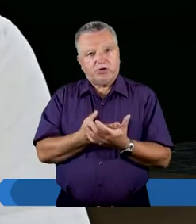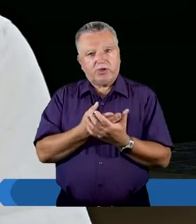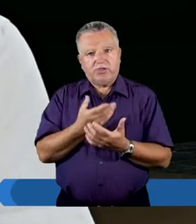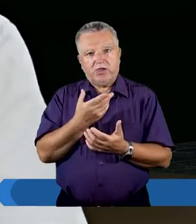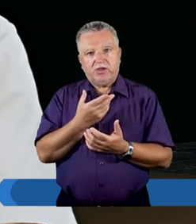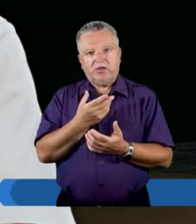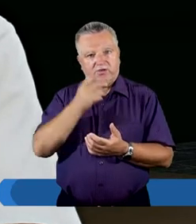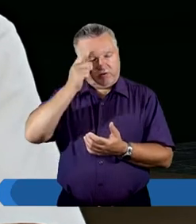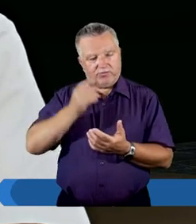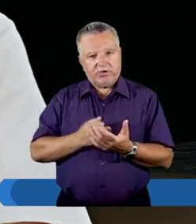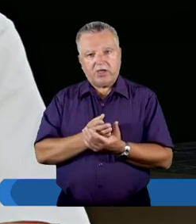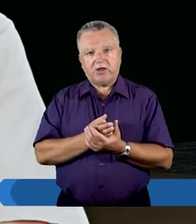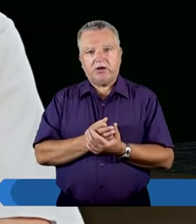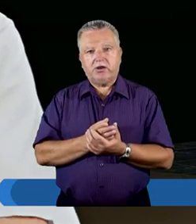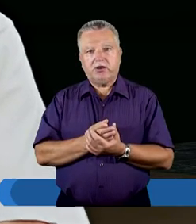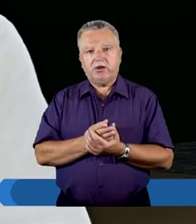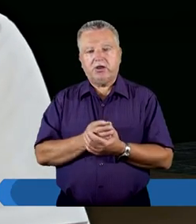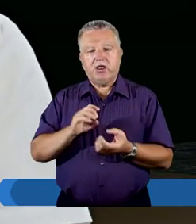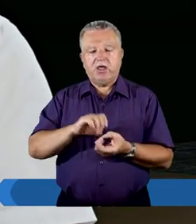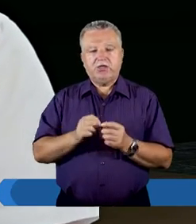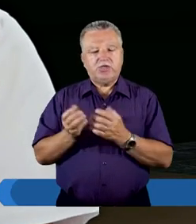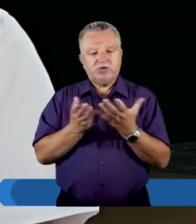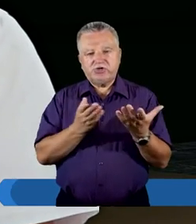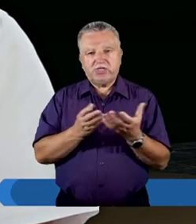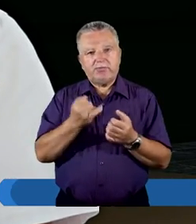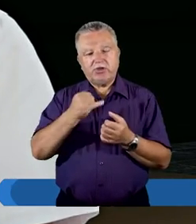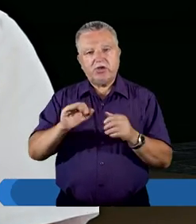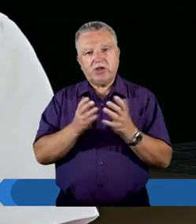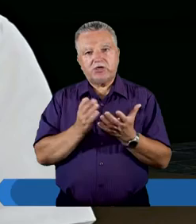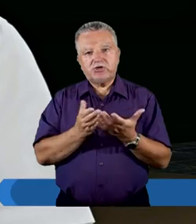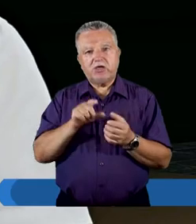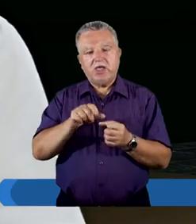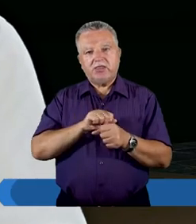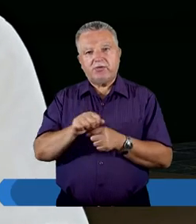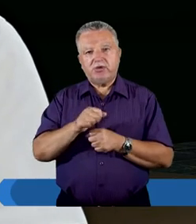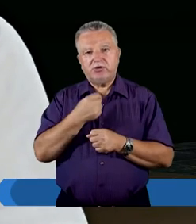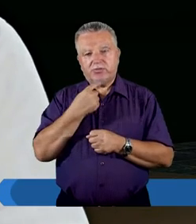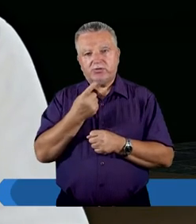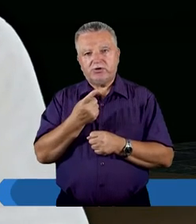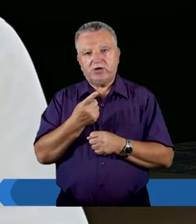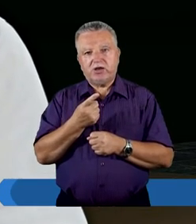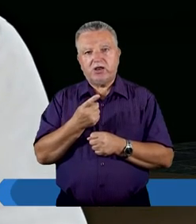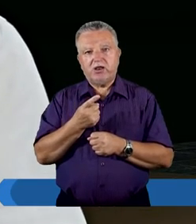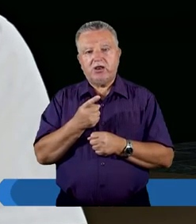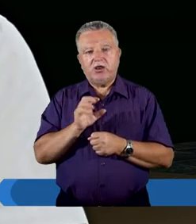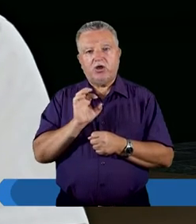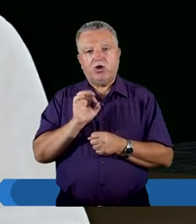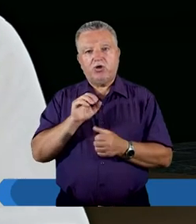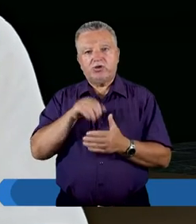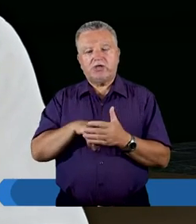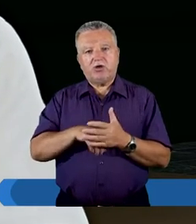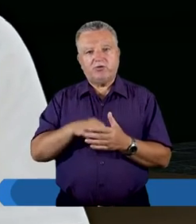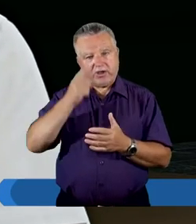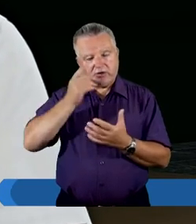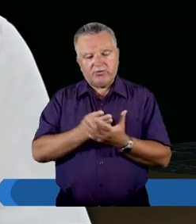powinien zachować. I kiedy czytamy Apokalipsie, czy w końcowych innych księgach, to jest ta mowa o tym zachowaniu wiary. Nawet sam